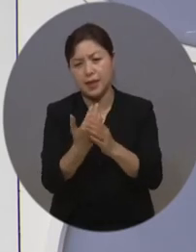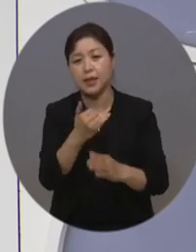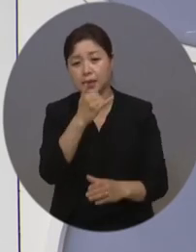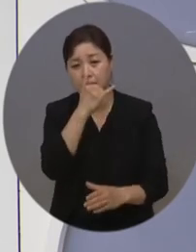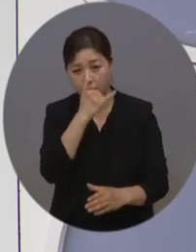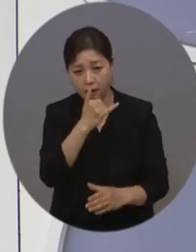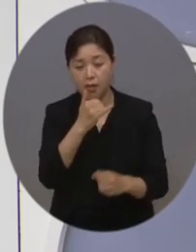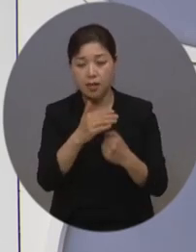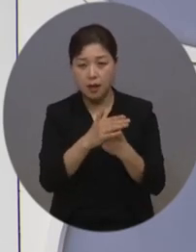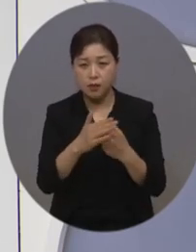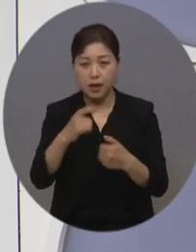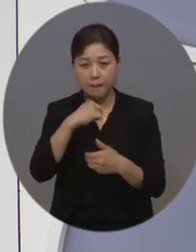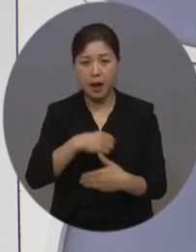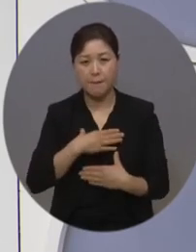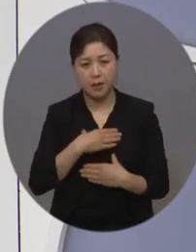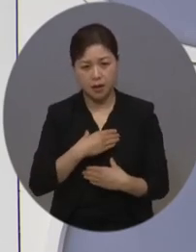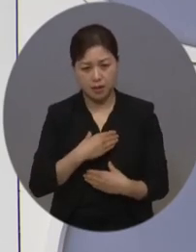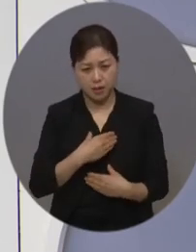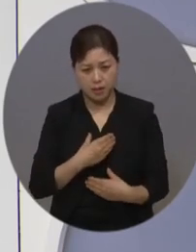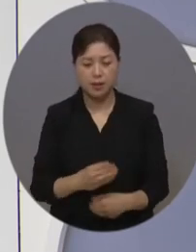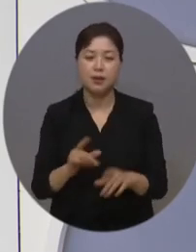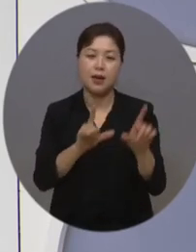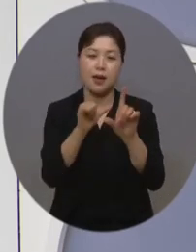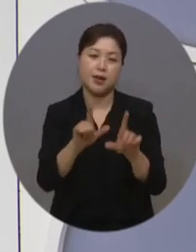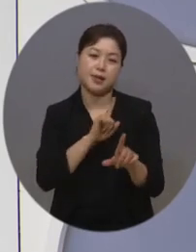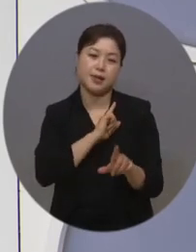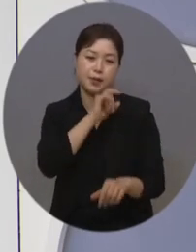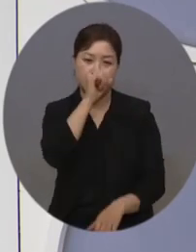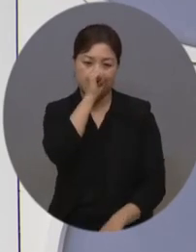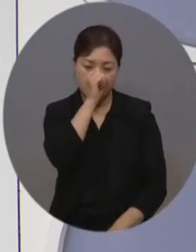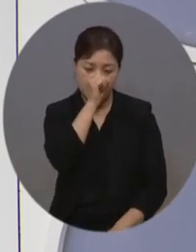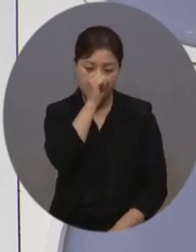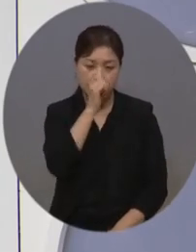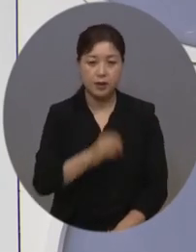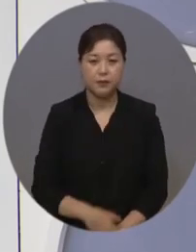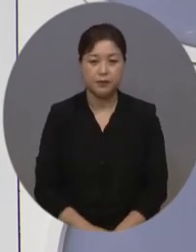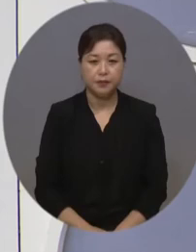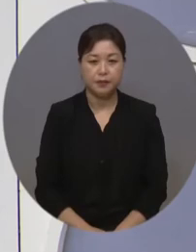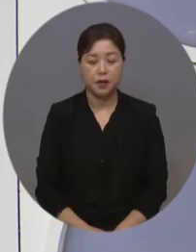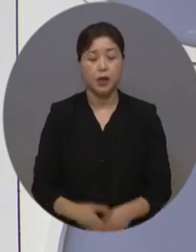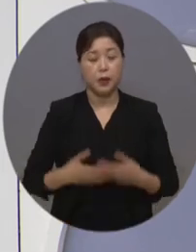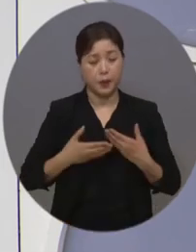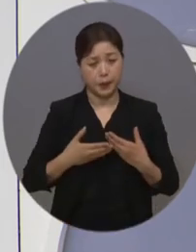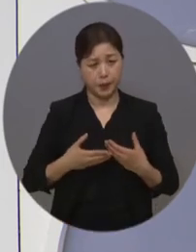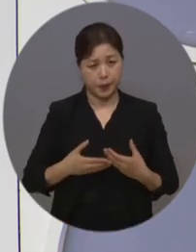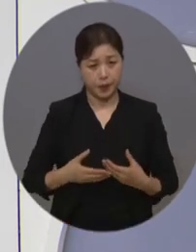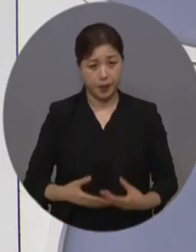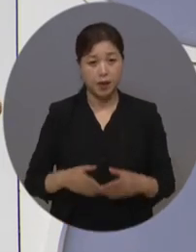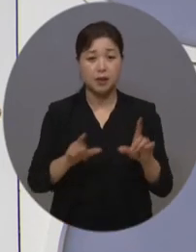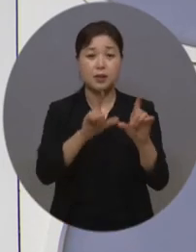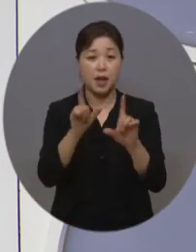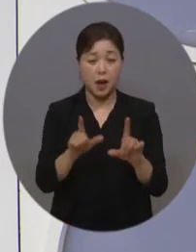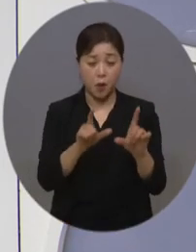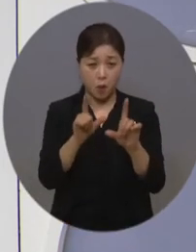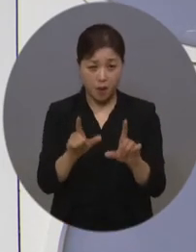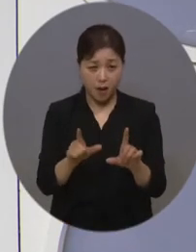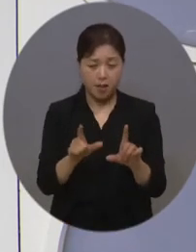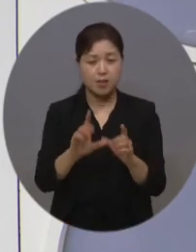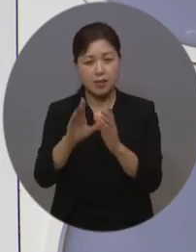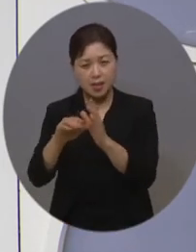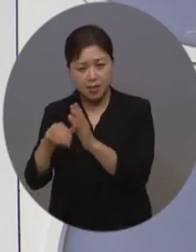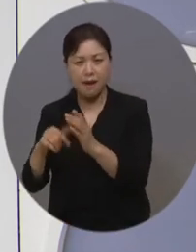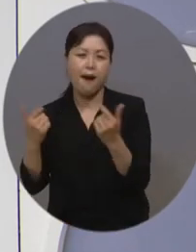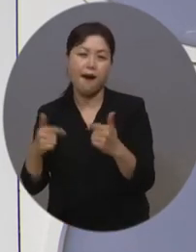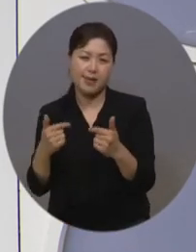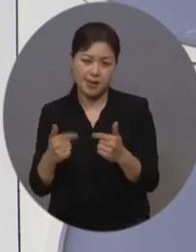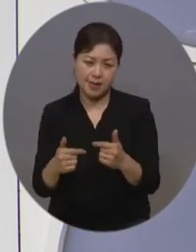그렇게 하는 것이 뭐 제일 좋겠다. 그리고 그것은 이 명상이라고 하면 생활 전반에 걸쳐서야 이제 어느 한